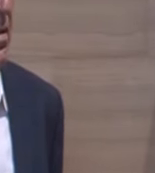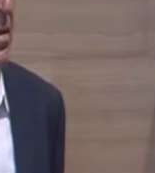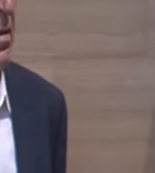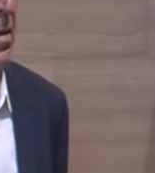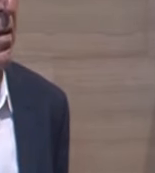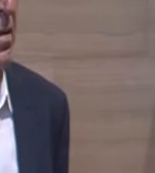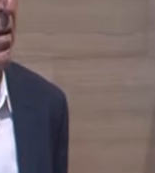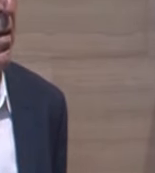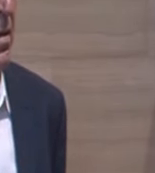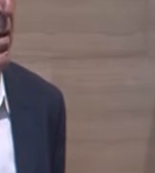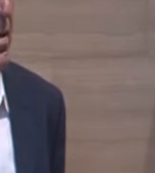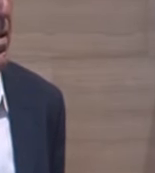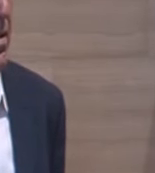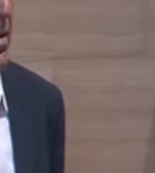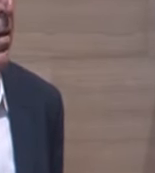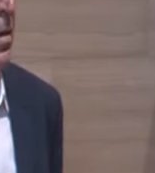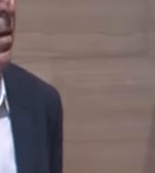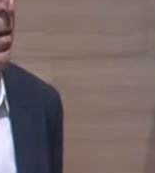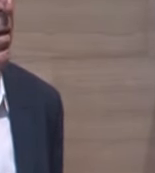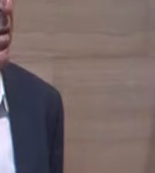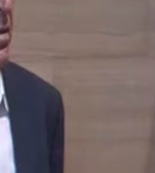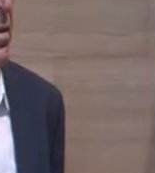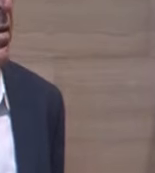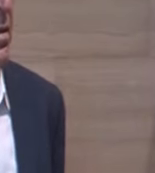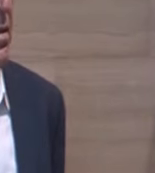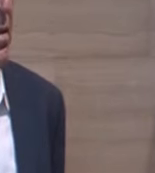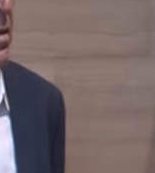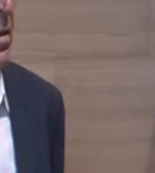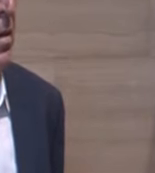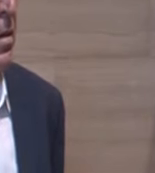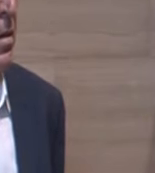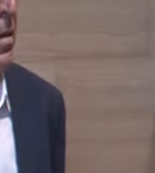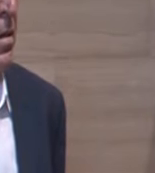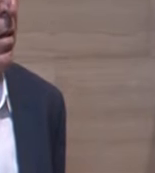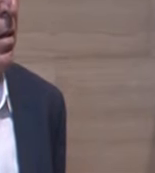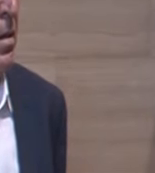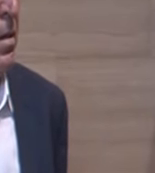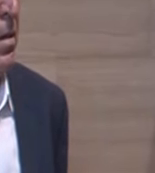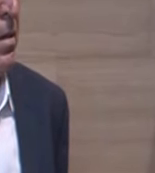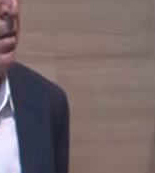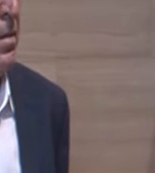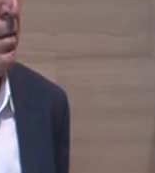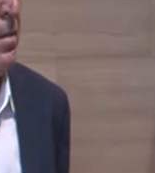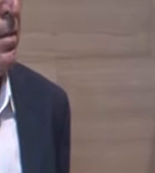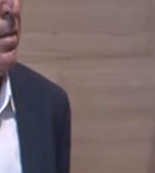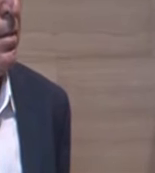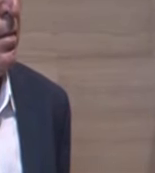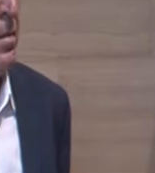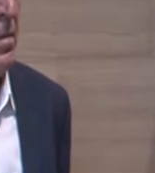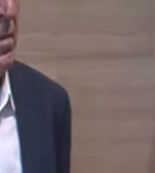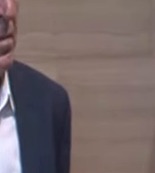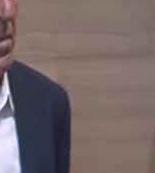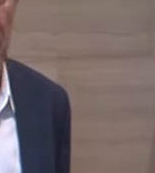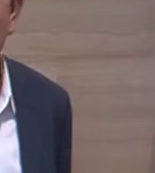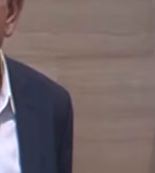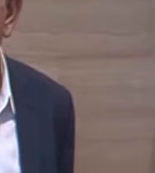و انني ممتن للنقاش البناء مع الرئيس بري وقد اجرينا نقاش